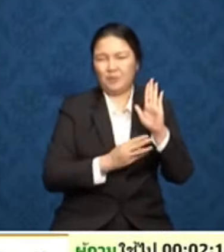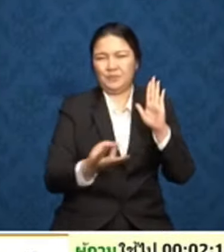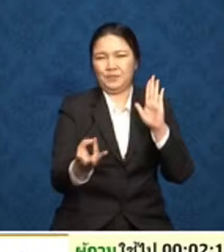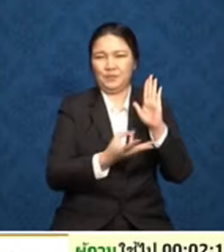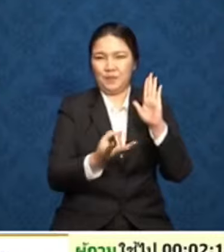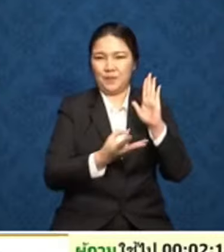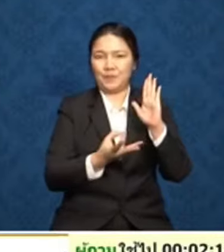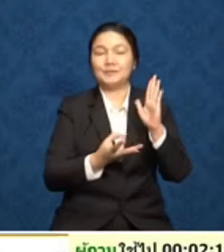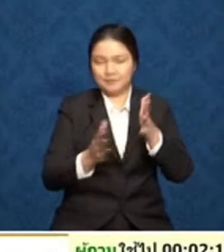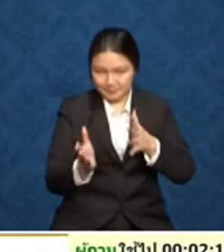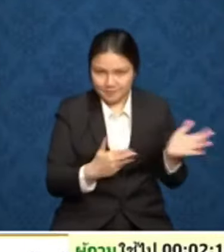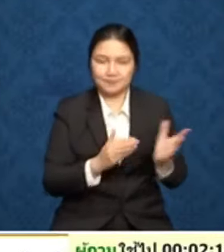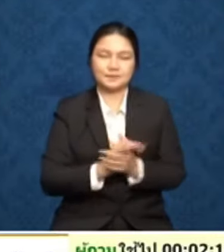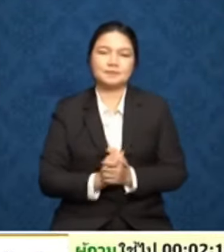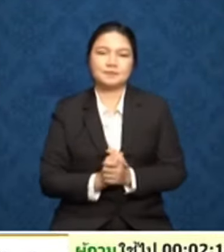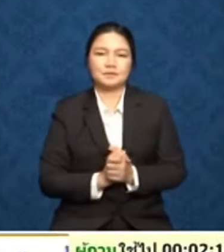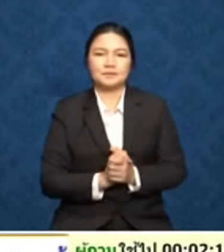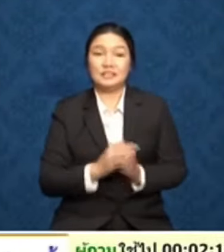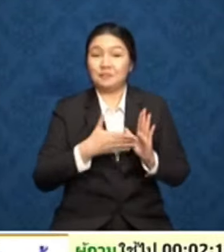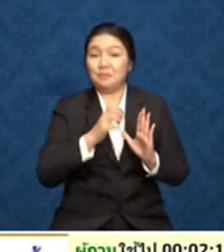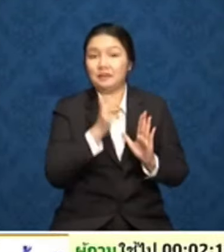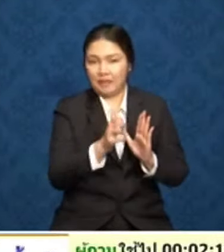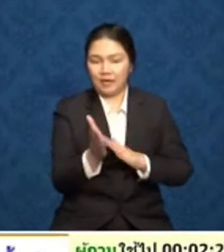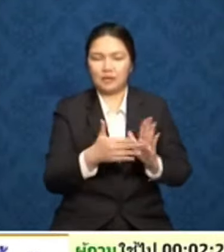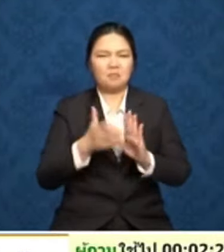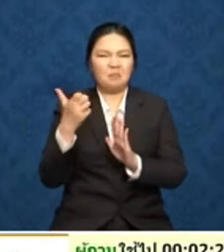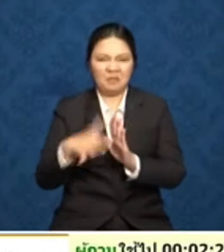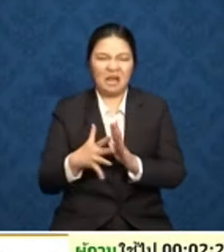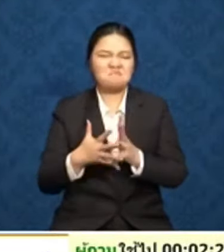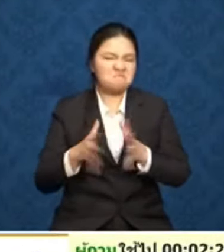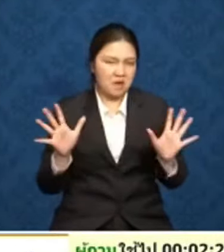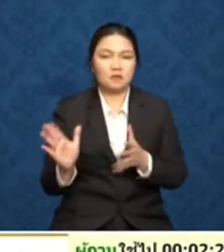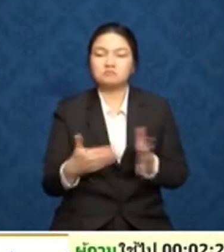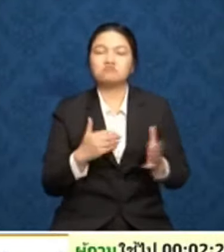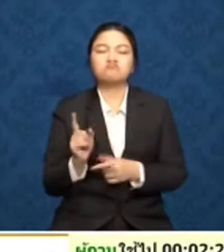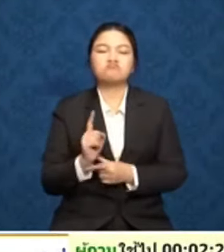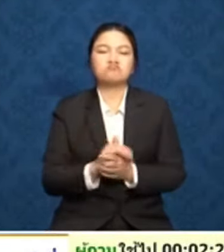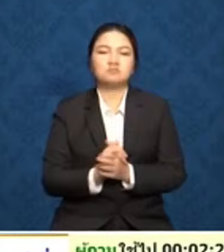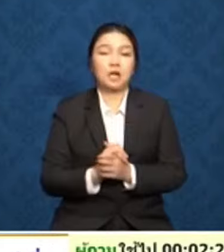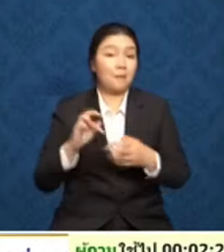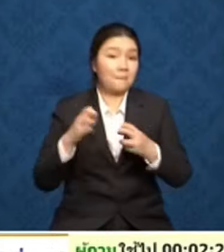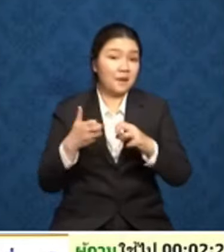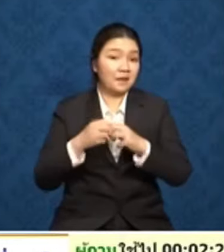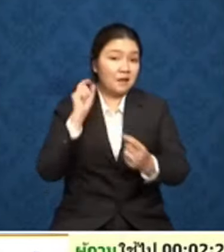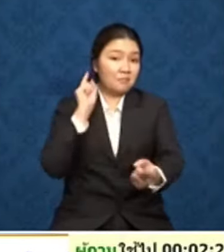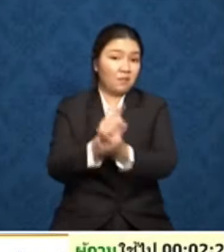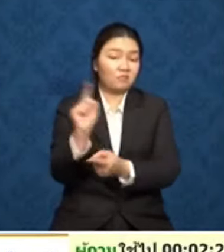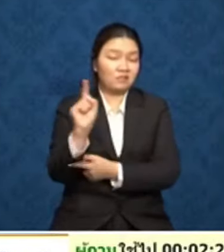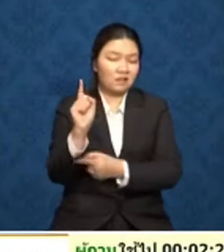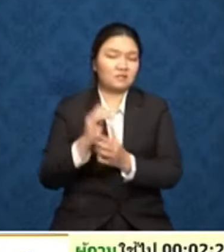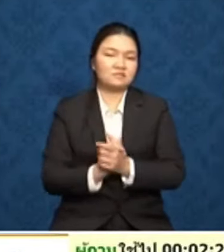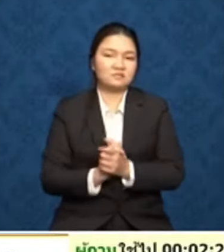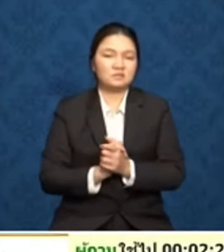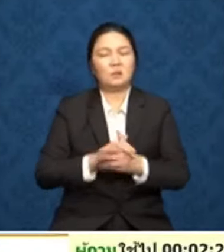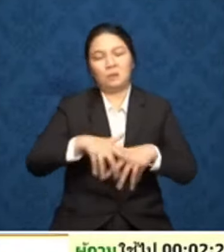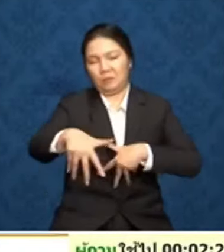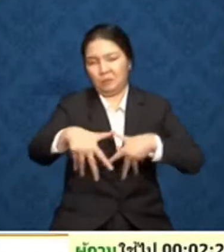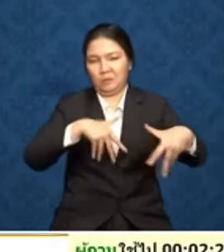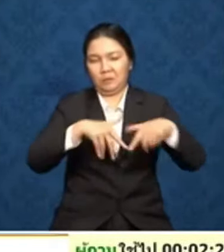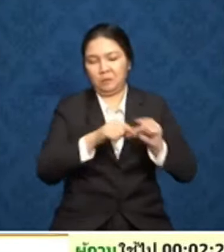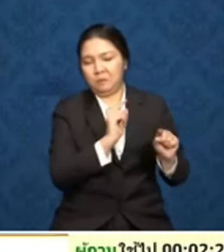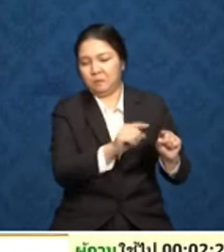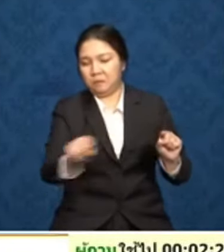แล้วก็อีกหนึ่งปัญหานะคะที่เป็นปัญหาที่อาจจะพบกันทุกชุมชนนะคะ